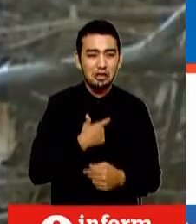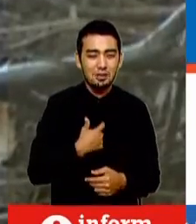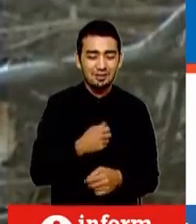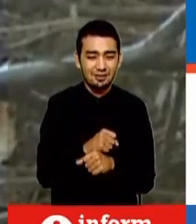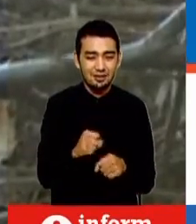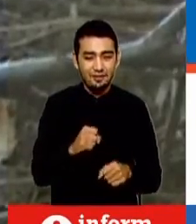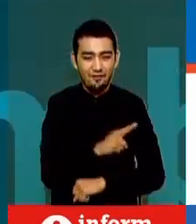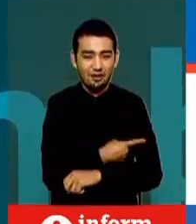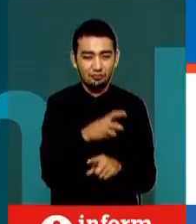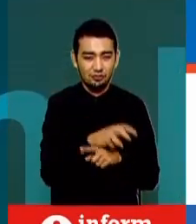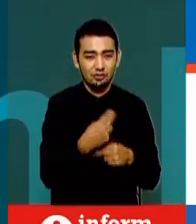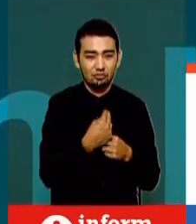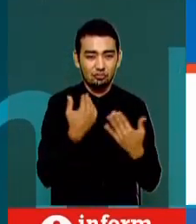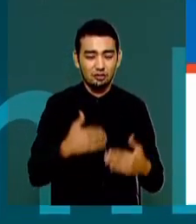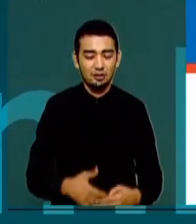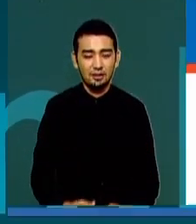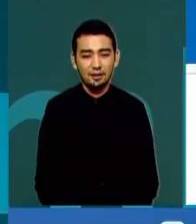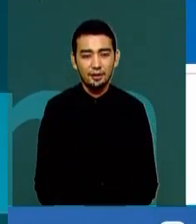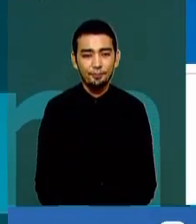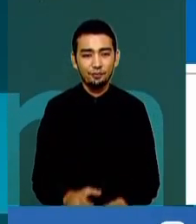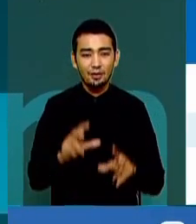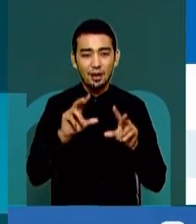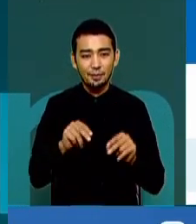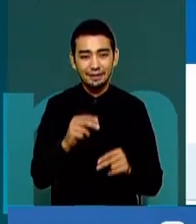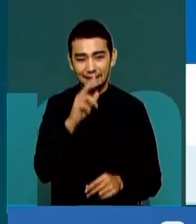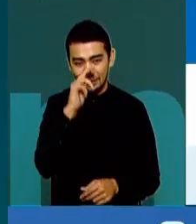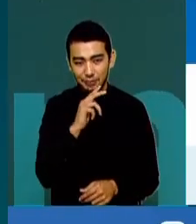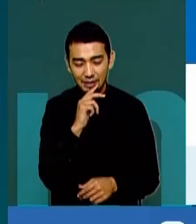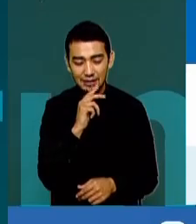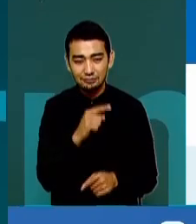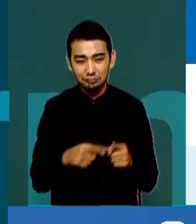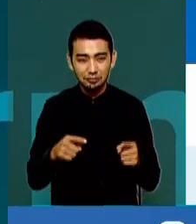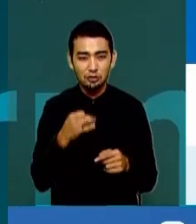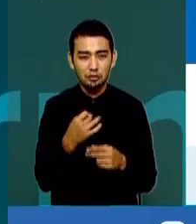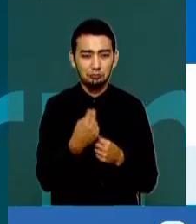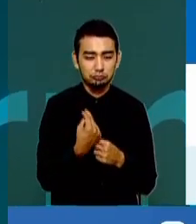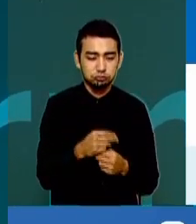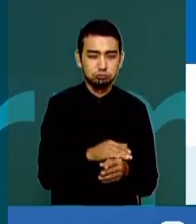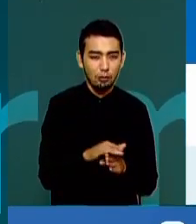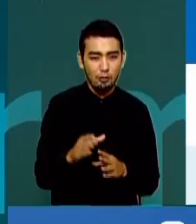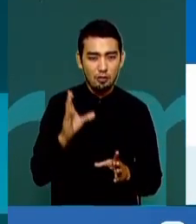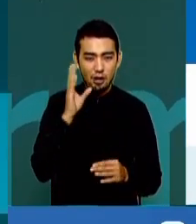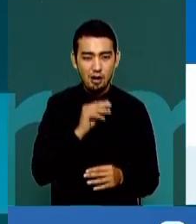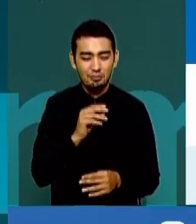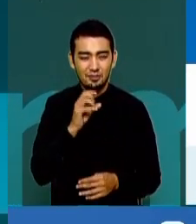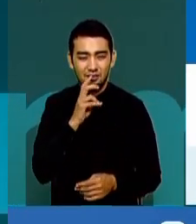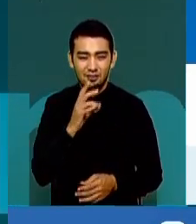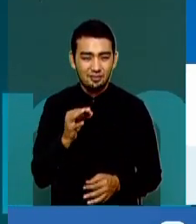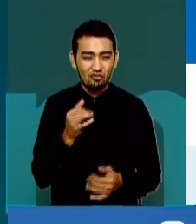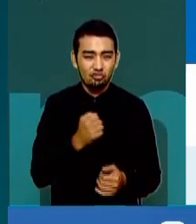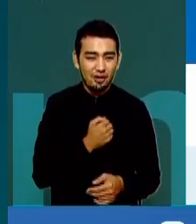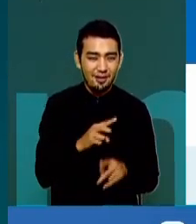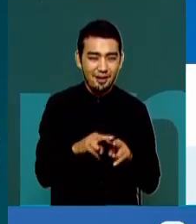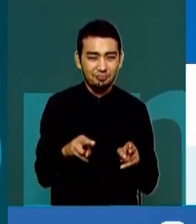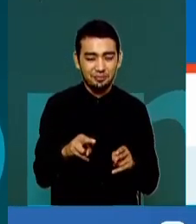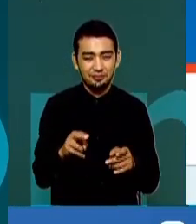врачей. Обещают, что за 3 месяца избавляют их от каких-то заболеваний, да. К сожалению, сейчас такой